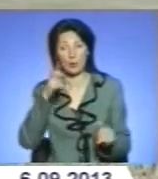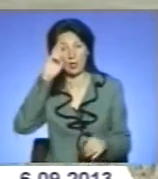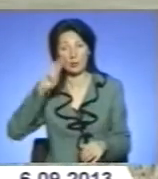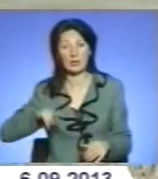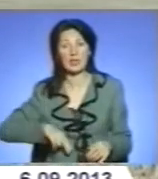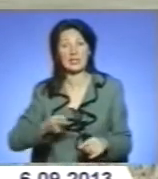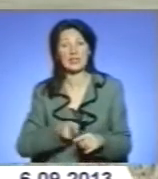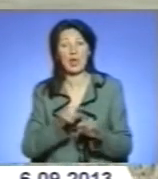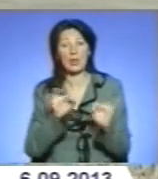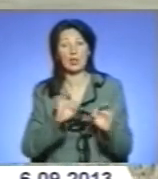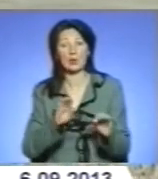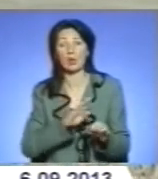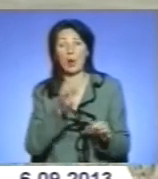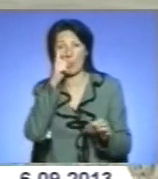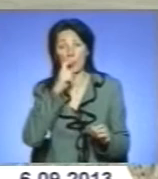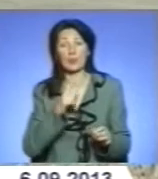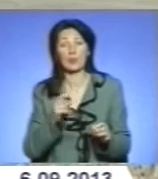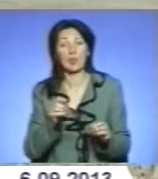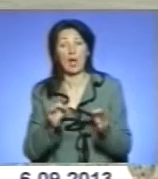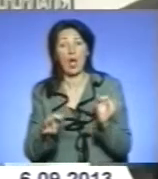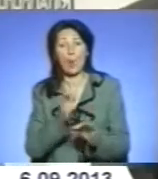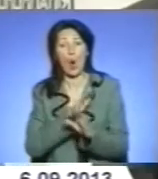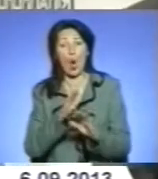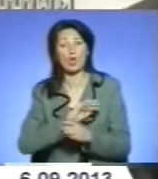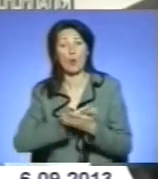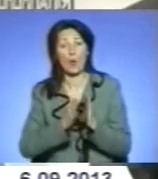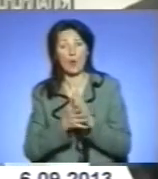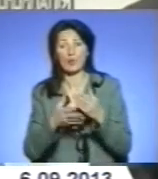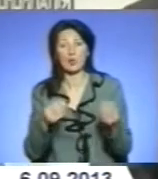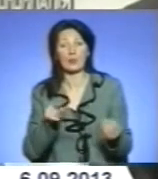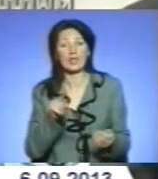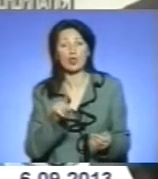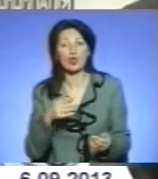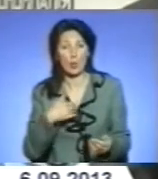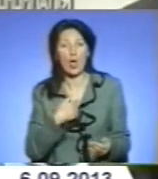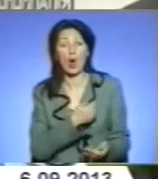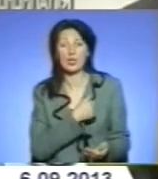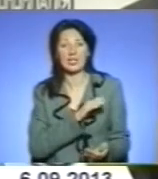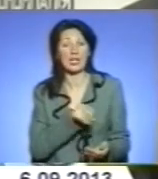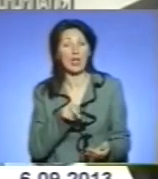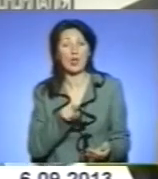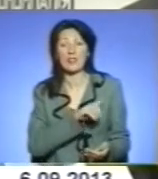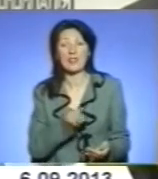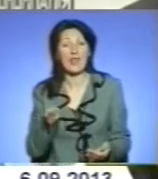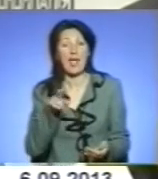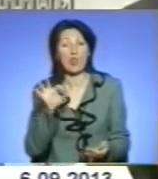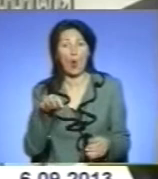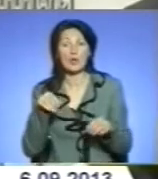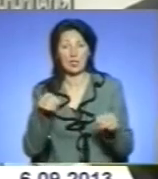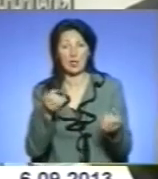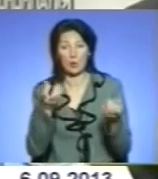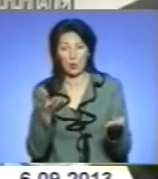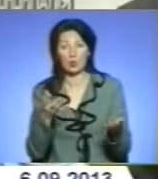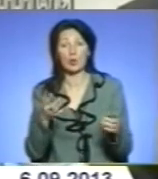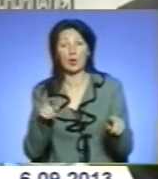пояснюють несприятливими погодніми умовами навесні. Не то, що ми хотіли його не досіяти, просто склалися такі умови, де утворилась